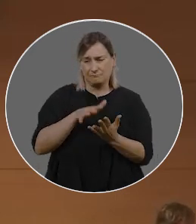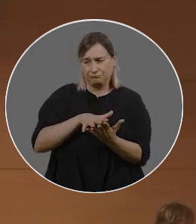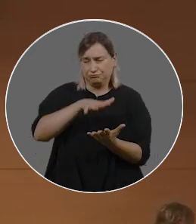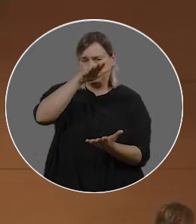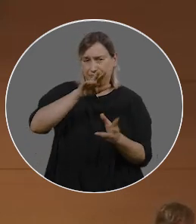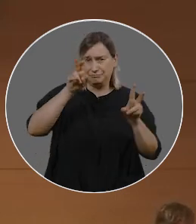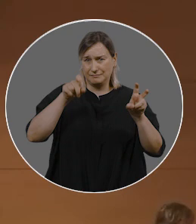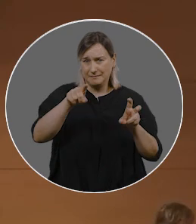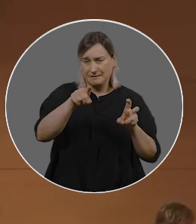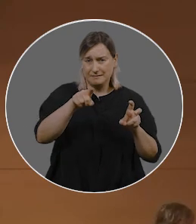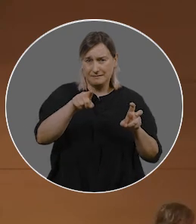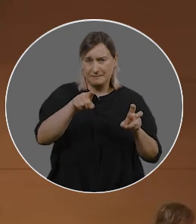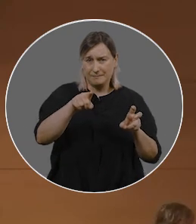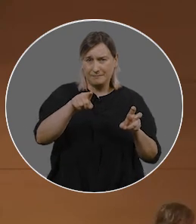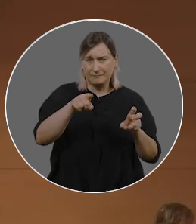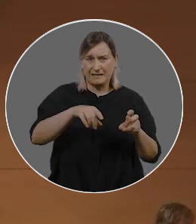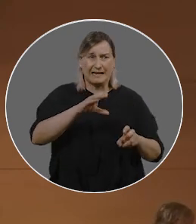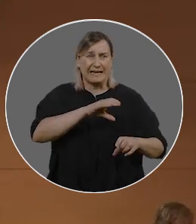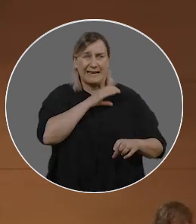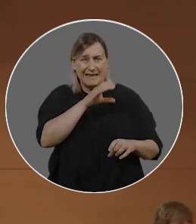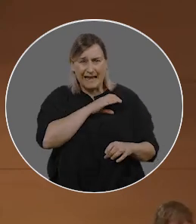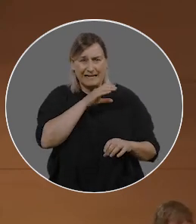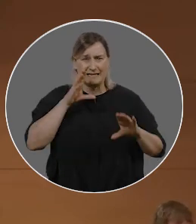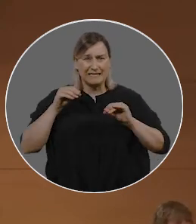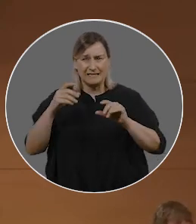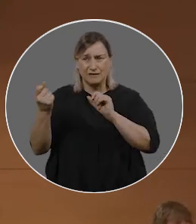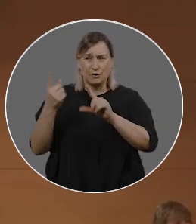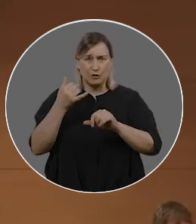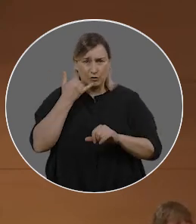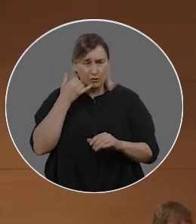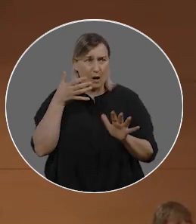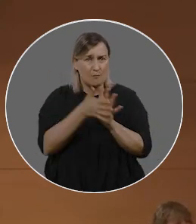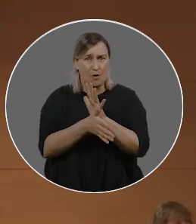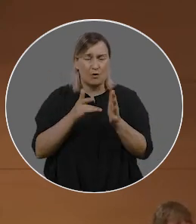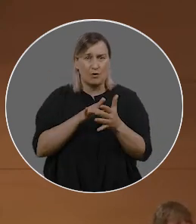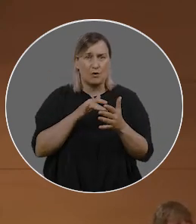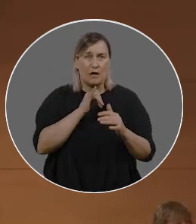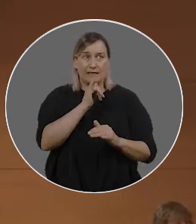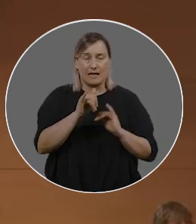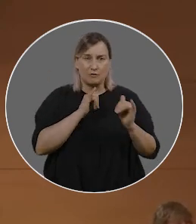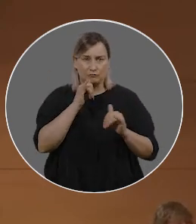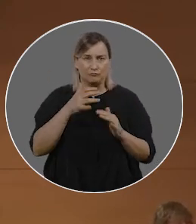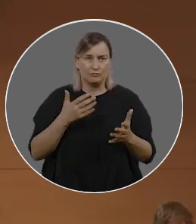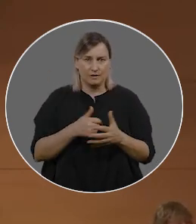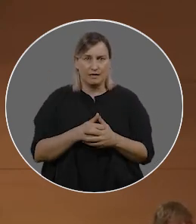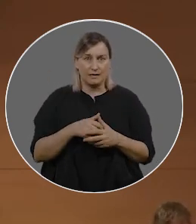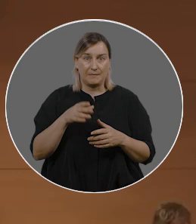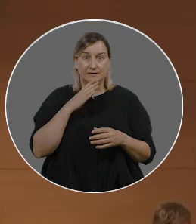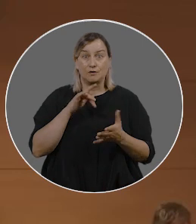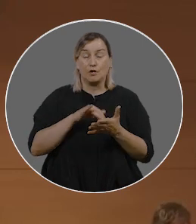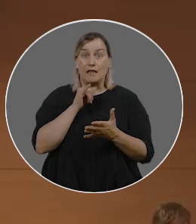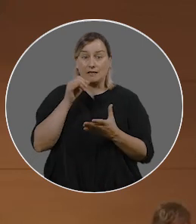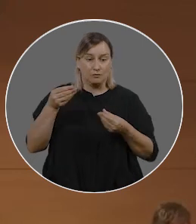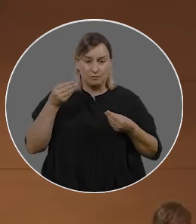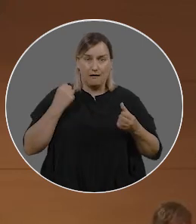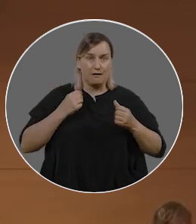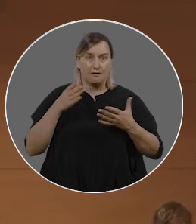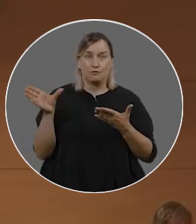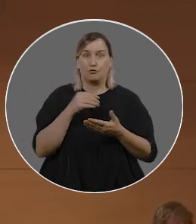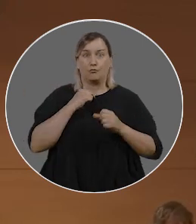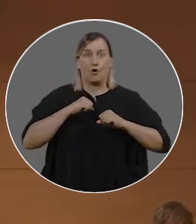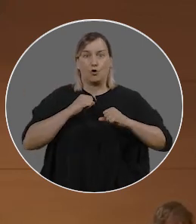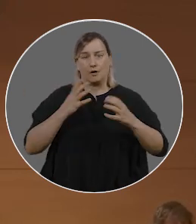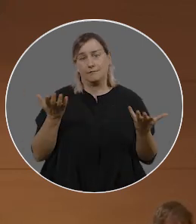quantitat de clients i de gent que ens truca perquè han tingut una denúncia i després allà tothom es posa a córrer quan hi ha una